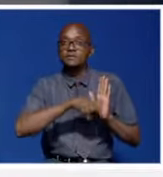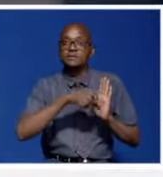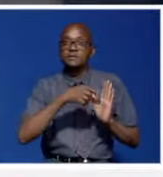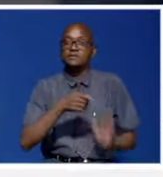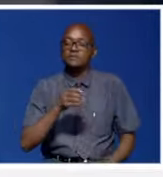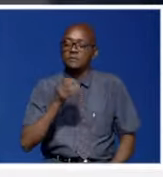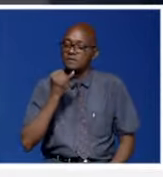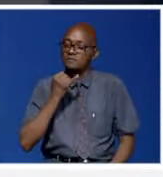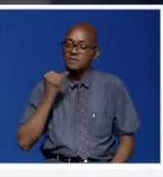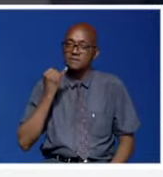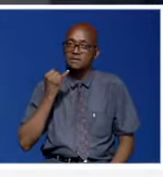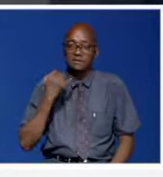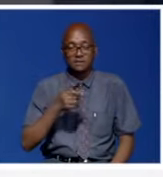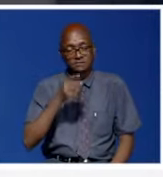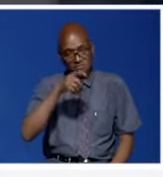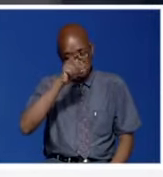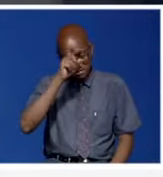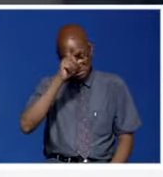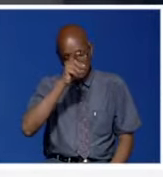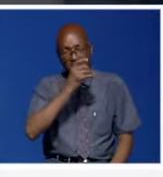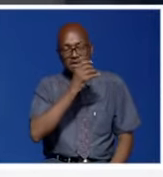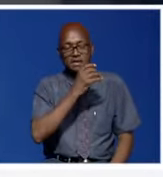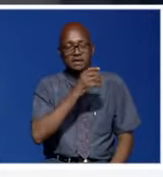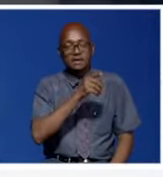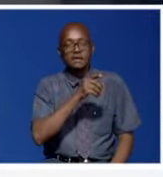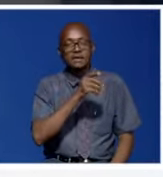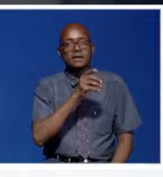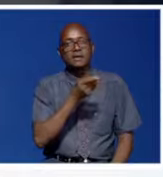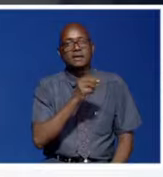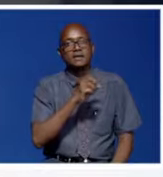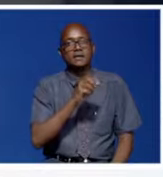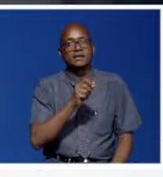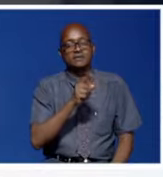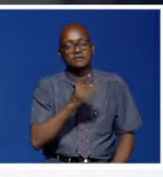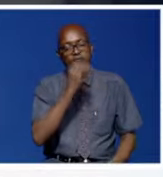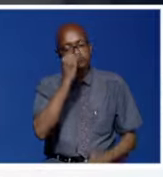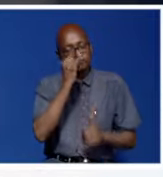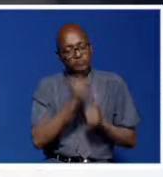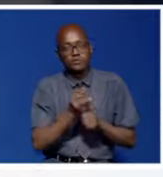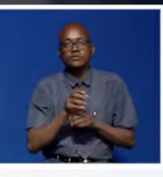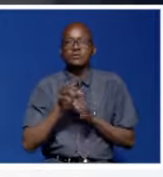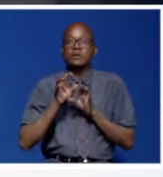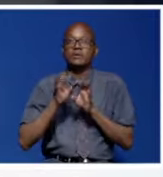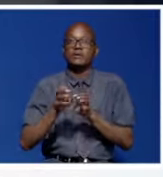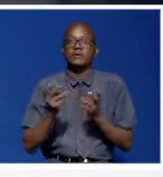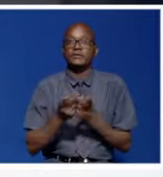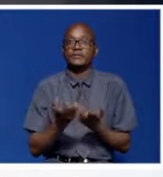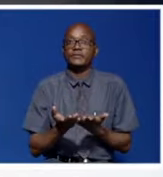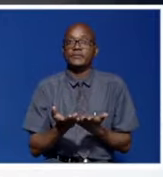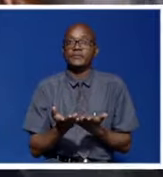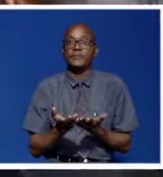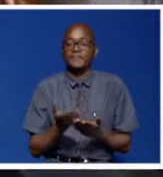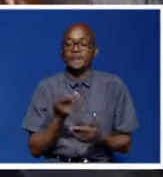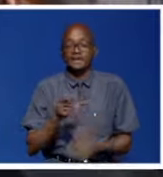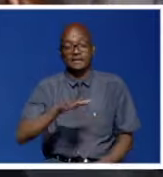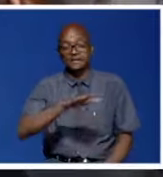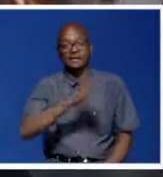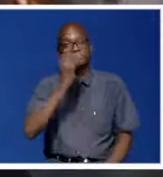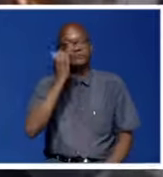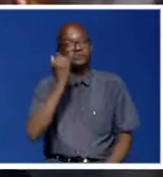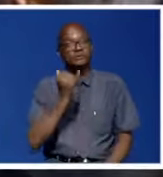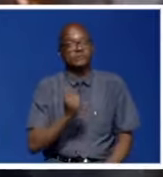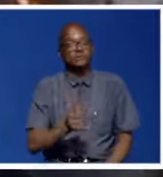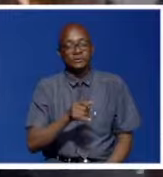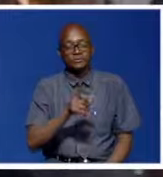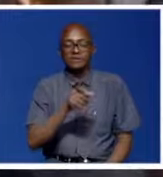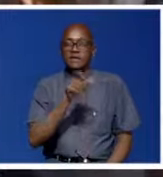inasema ni ngome ya mwisho ya vikosi vya mapambano vya Hamas katika eneo hilo. Rafah pia ni kimbilio la mwisho la zaidi la